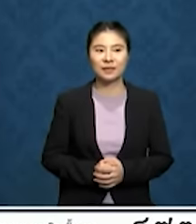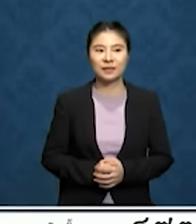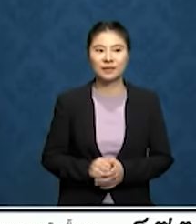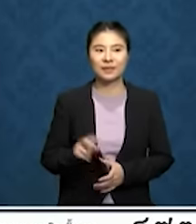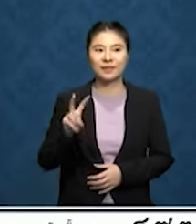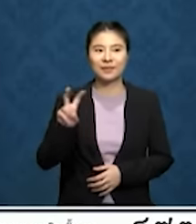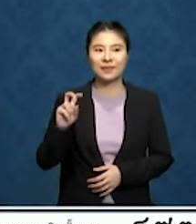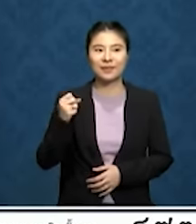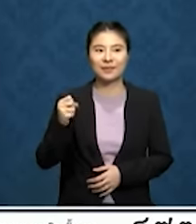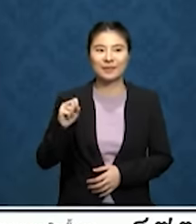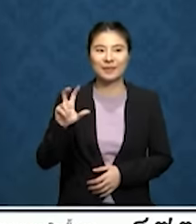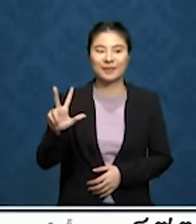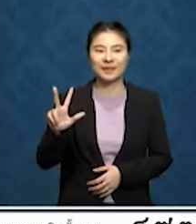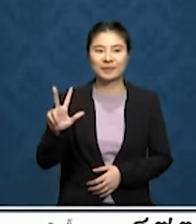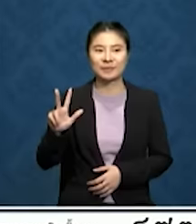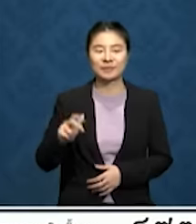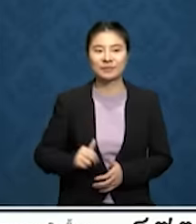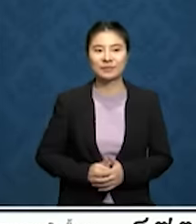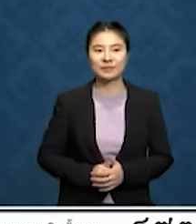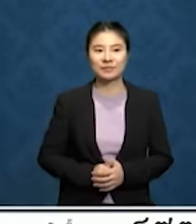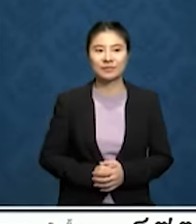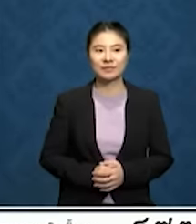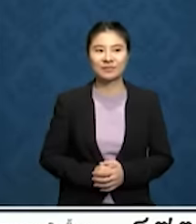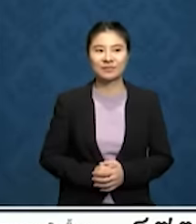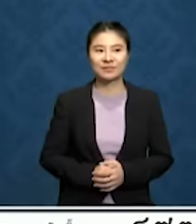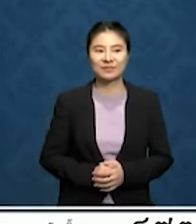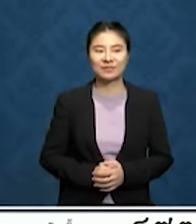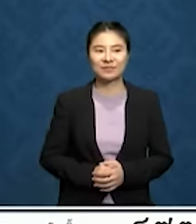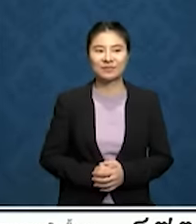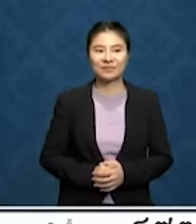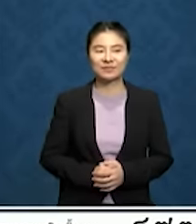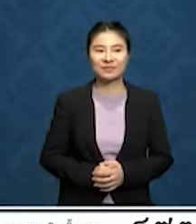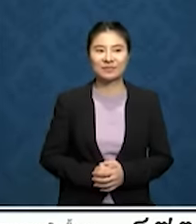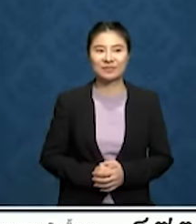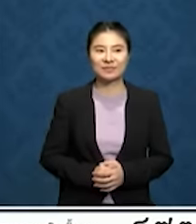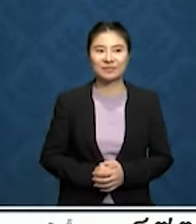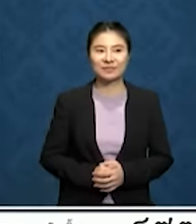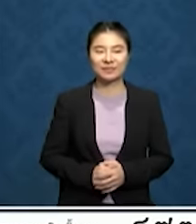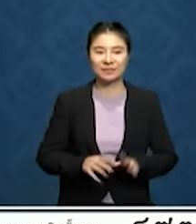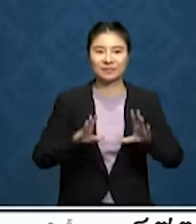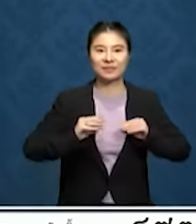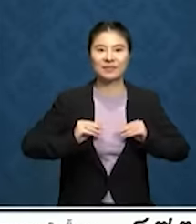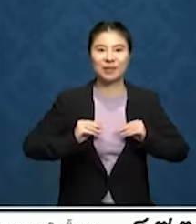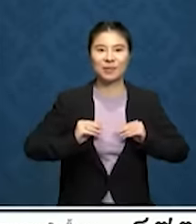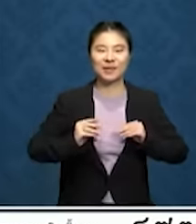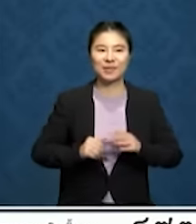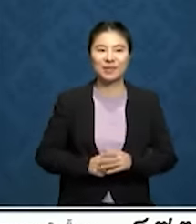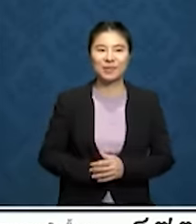213นางสาวประวีนุชเลิศกิตติสุด เห็นชอบค่ะ